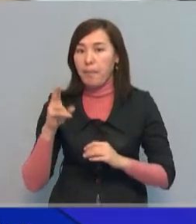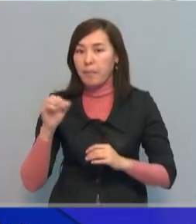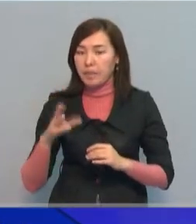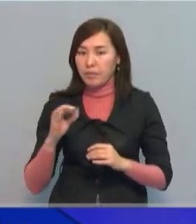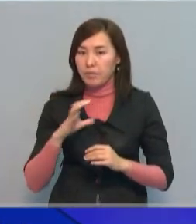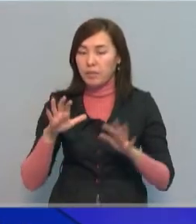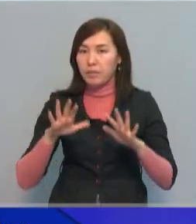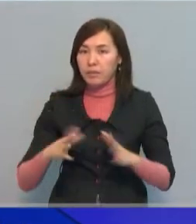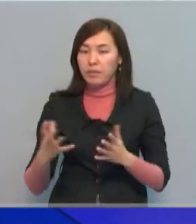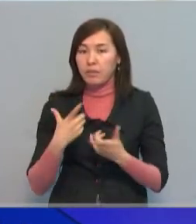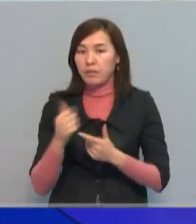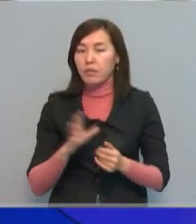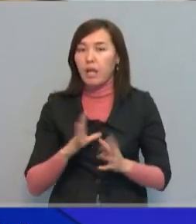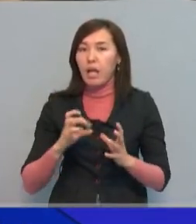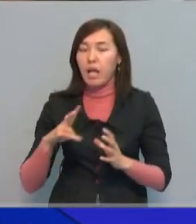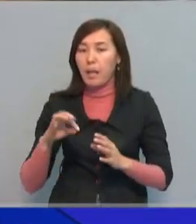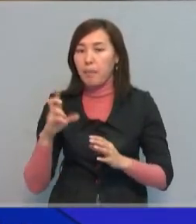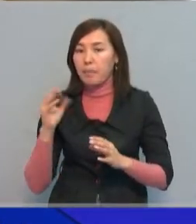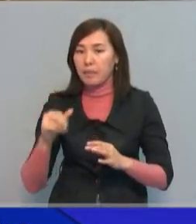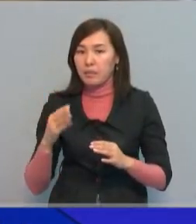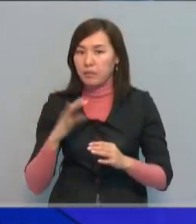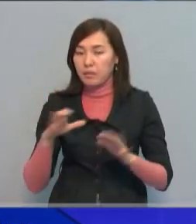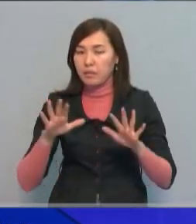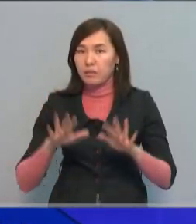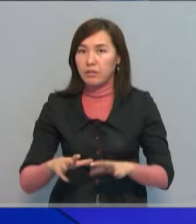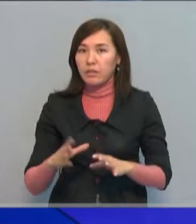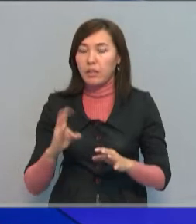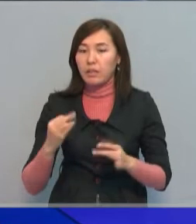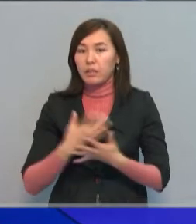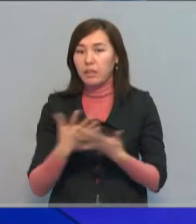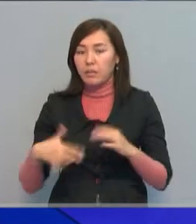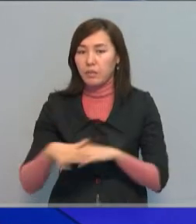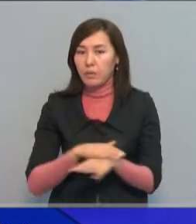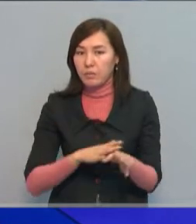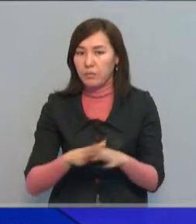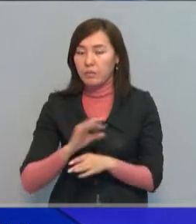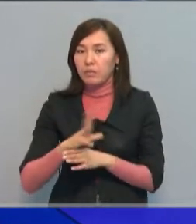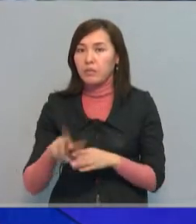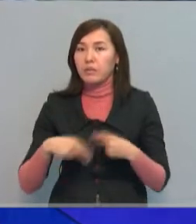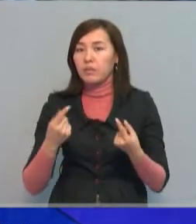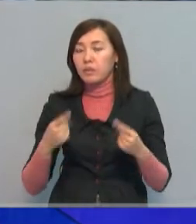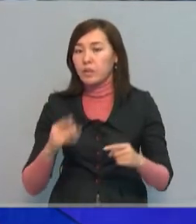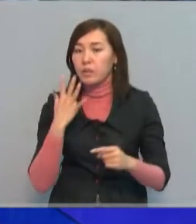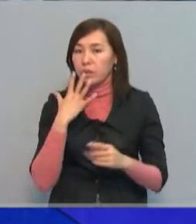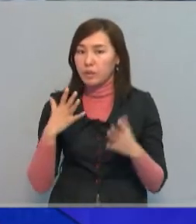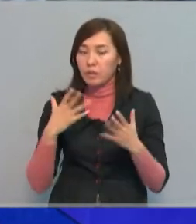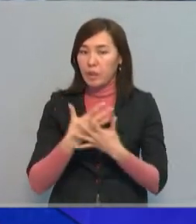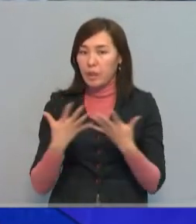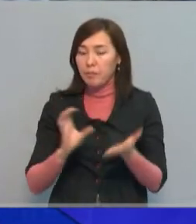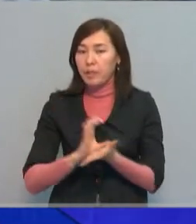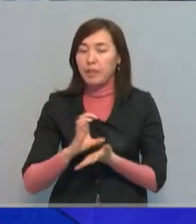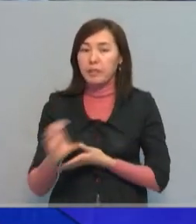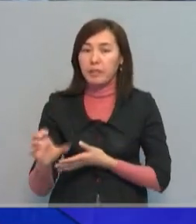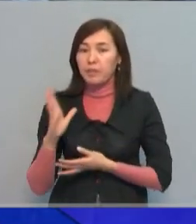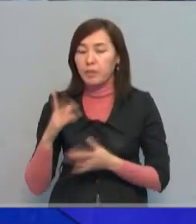жауапкершілігі шектеулі серіктестігі танылды. «Әлембұта» жауапкершілігі шектеулі серіктестігі отандық нарықты толық қамтамасыз етуден бөлек, шетелге де өнімдерін